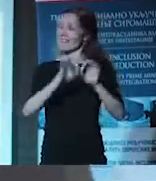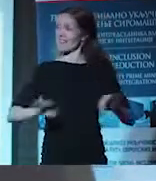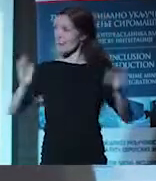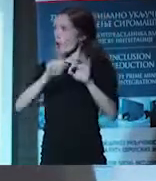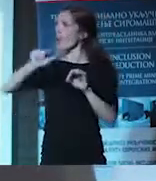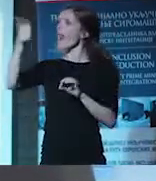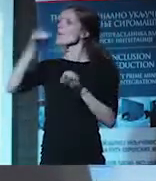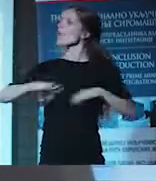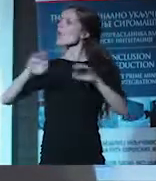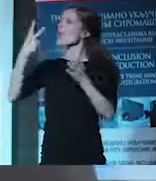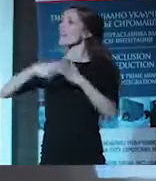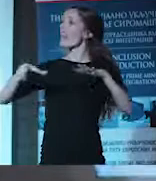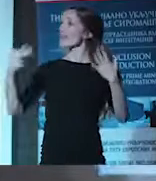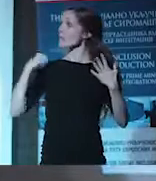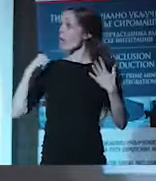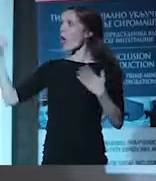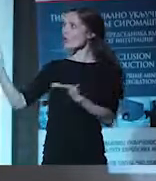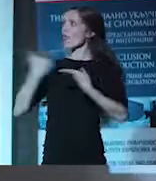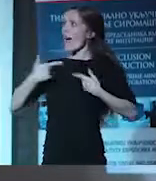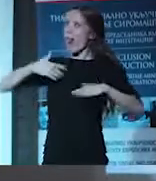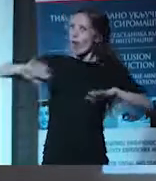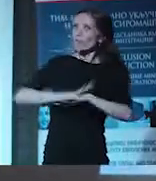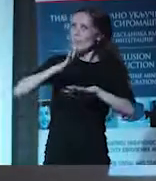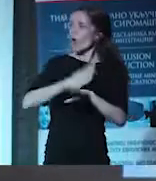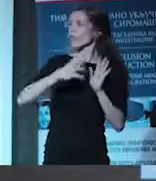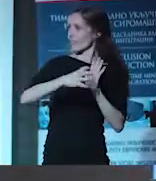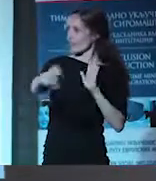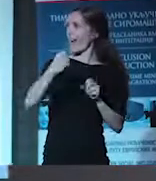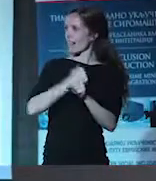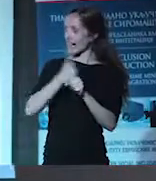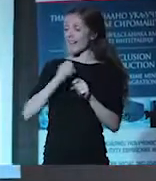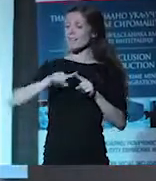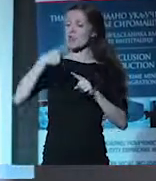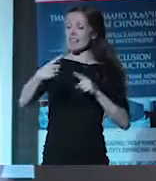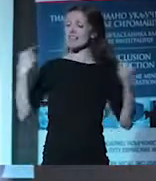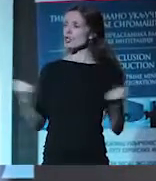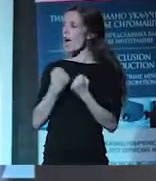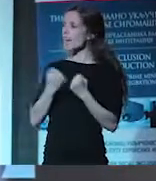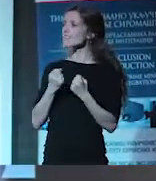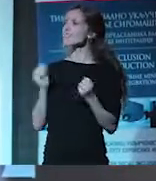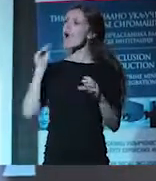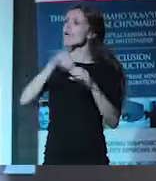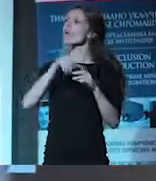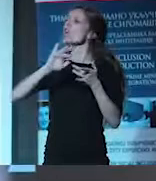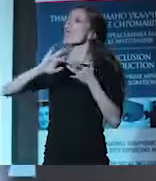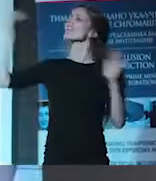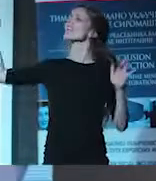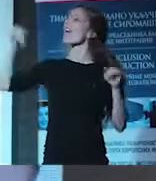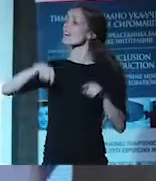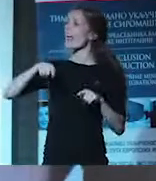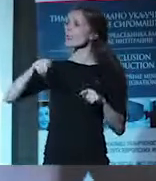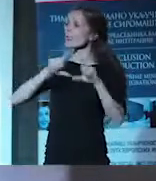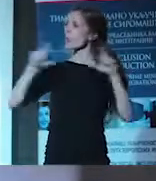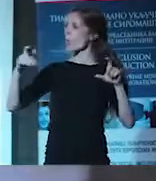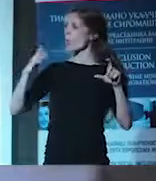godini, pa nam je to ujedno bio i veliki motiv da dalje radimo. Sledeća akcija bila je uvođenje interneta u Domu kulture.